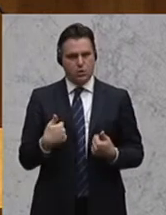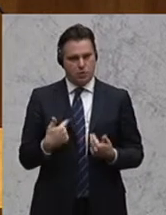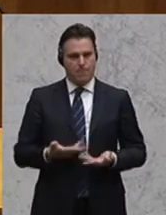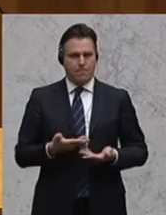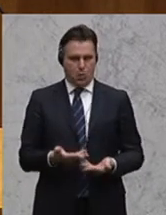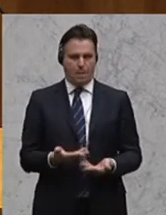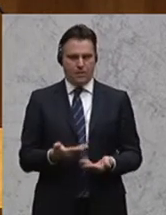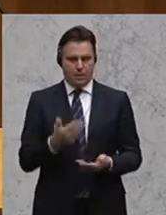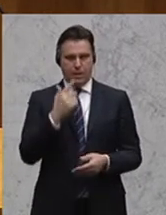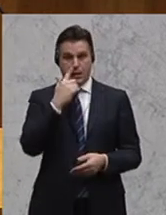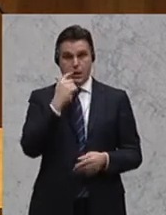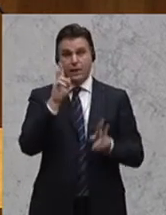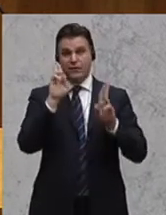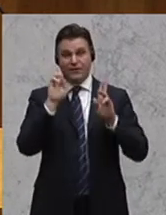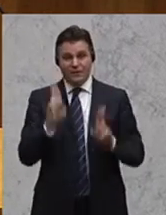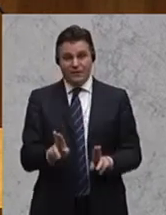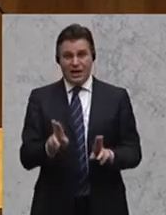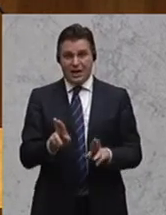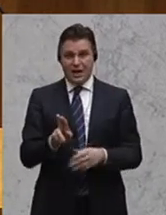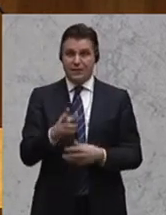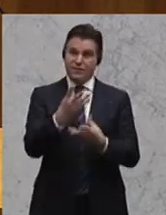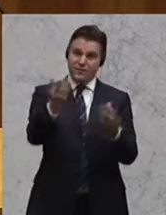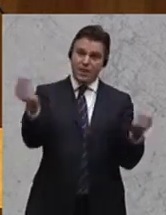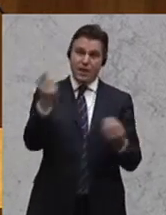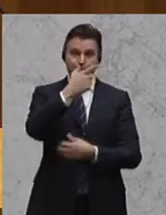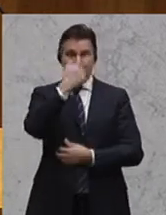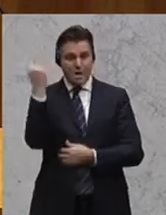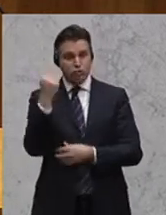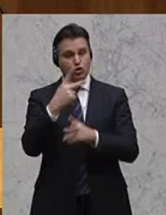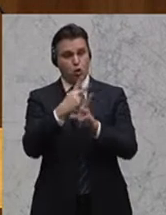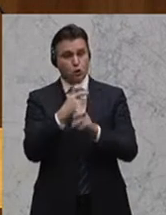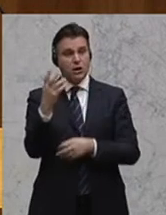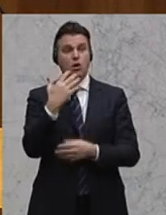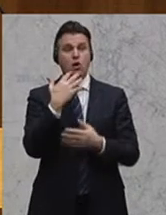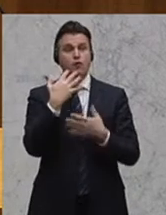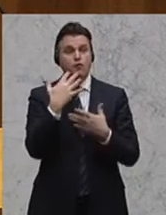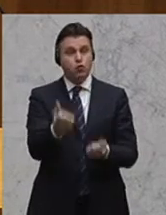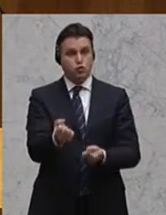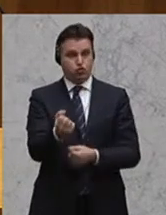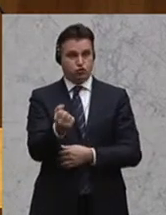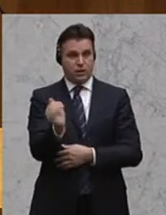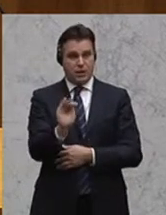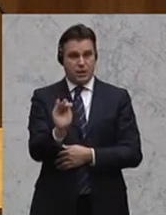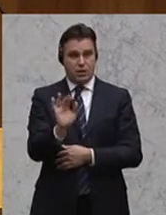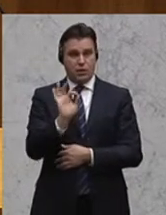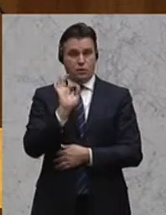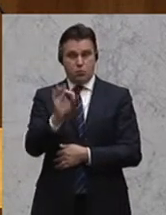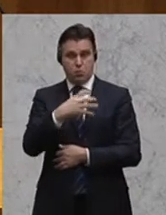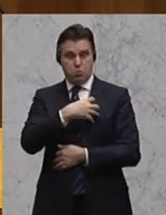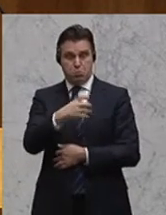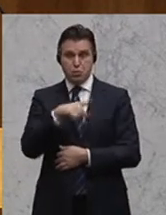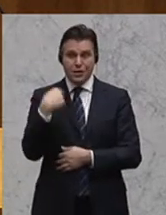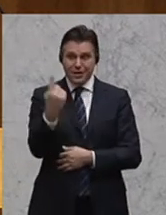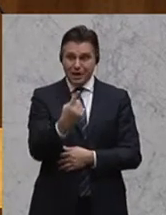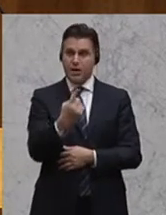durfte. Leider ist dieser Wunsch nach Kindern vielen Menschen, auch in Österreich, für jene Bürger, für die wir Verantwortung